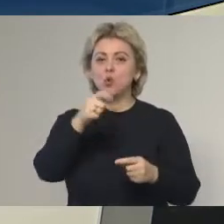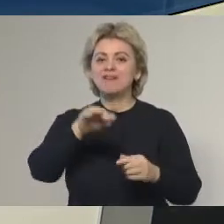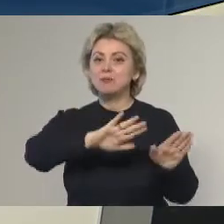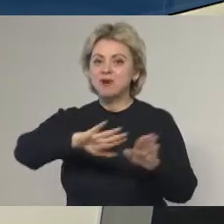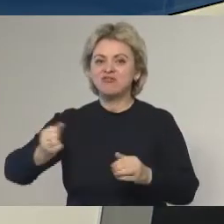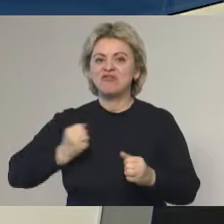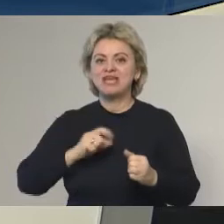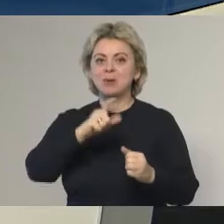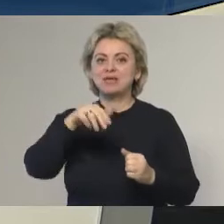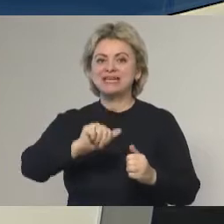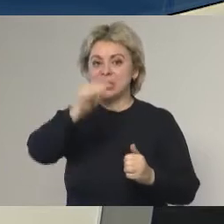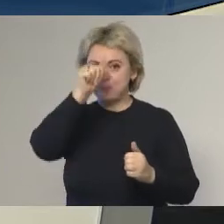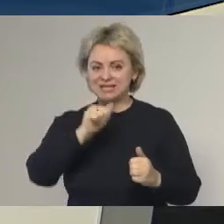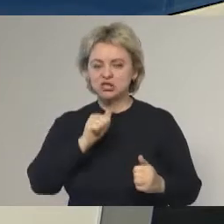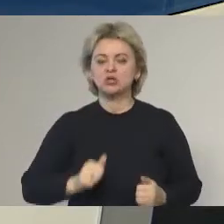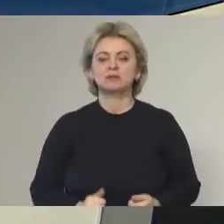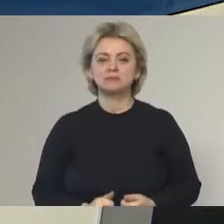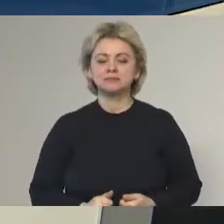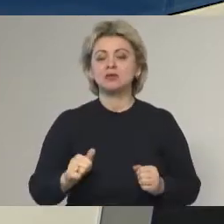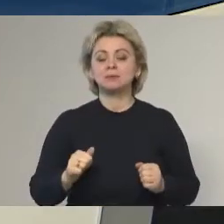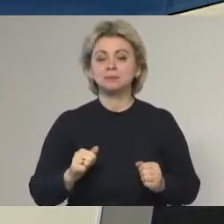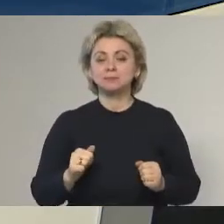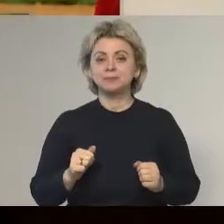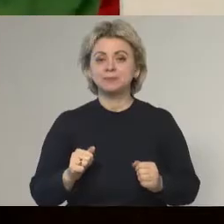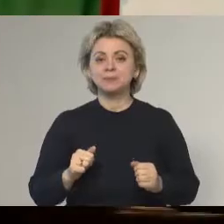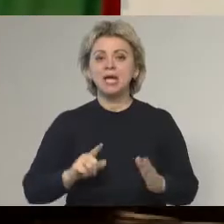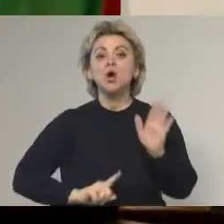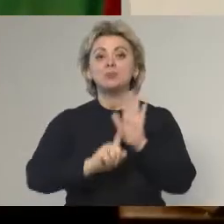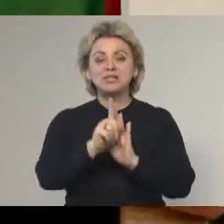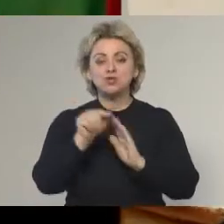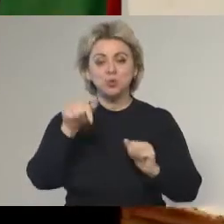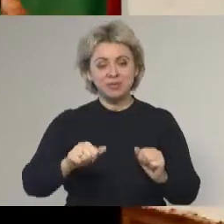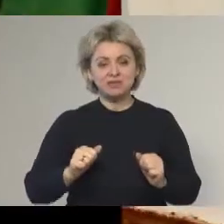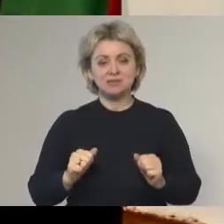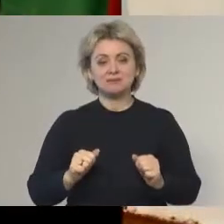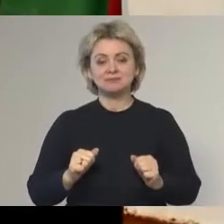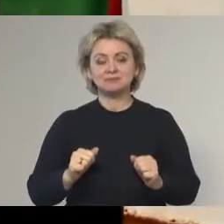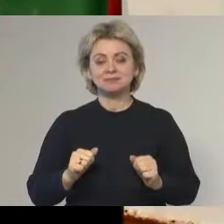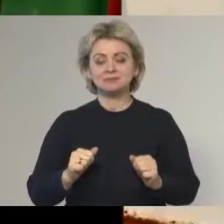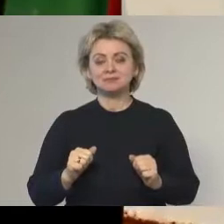Гукове проходит военно-патриотический месячник. Приступите!